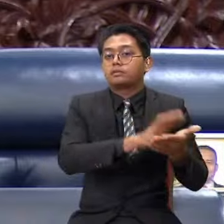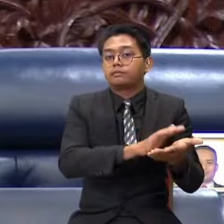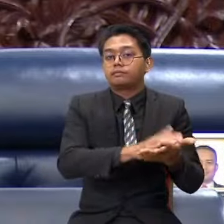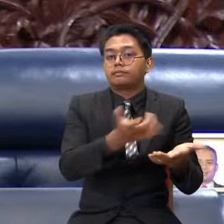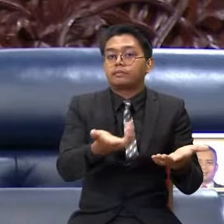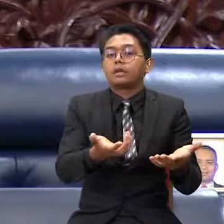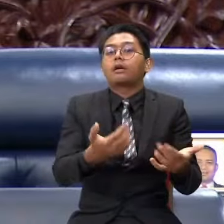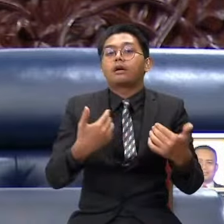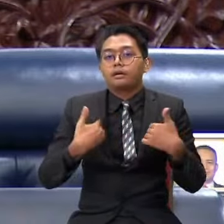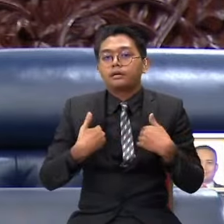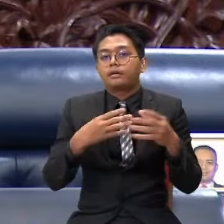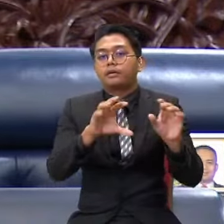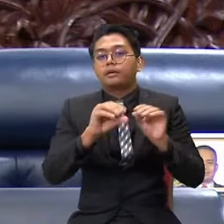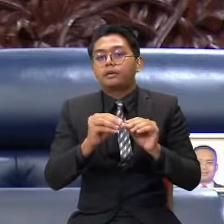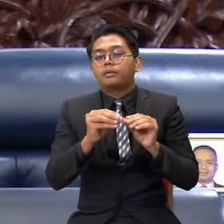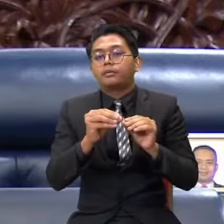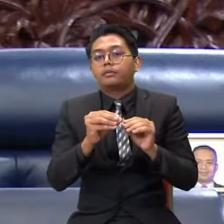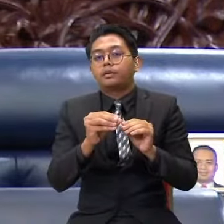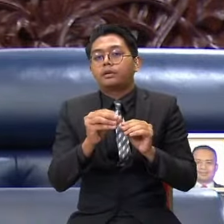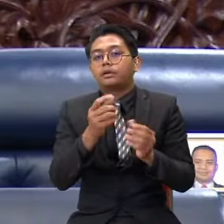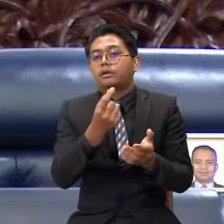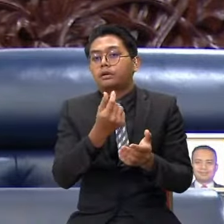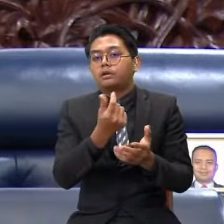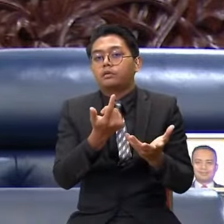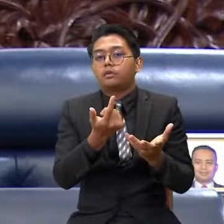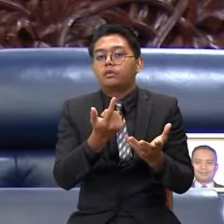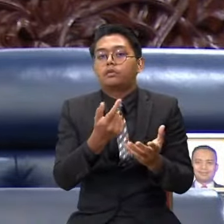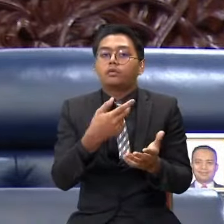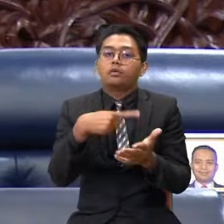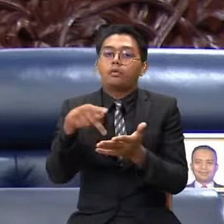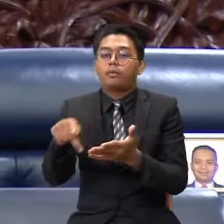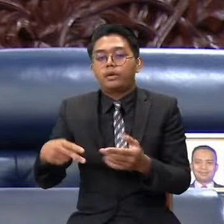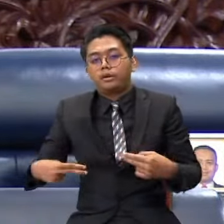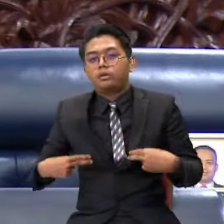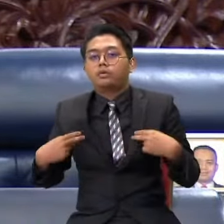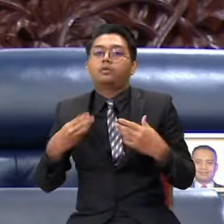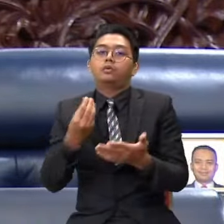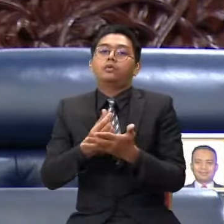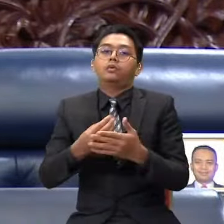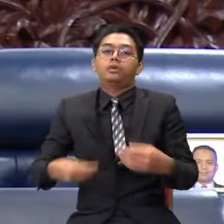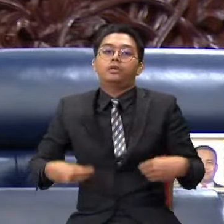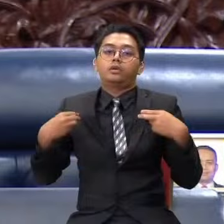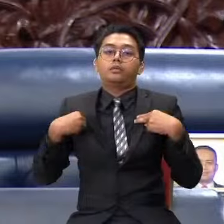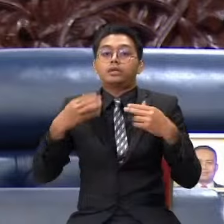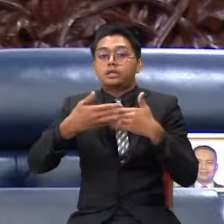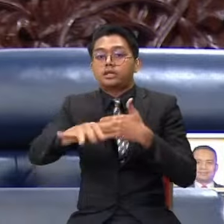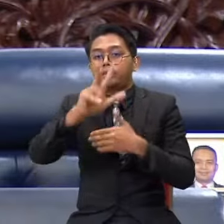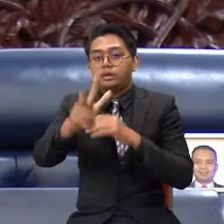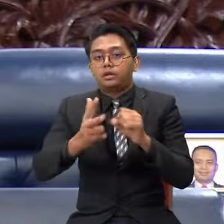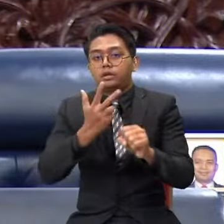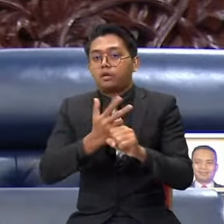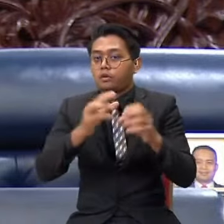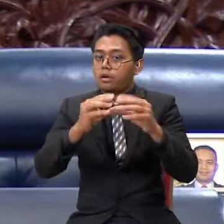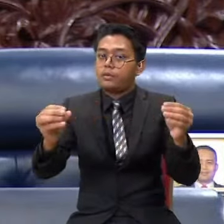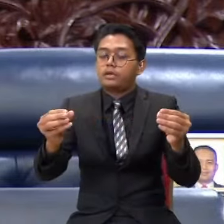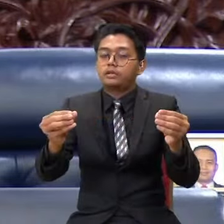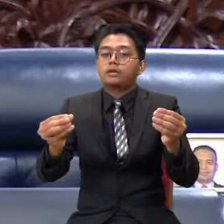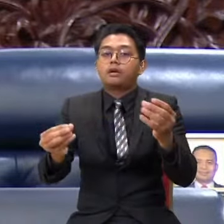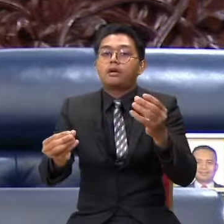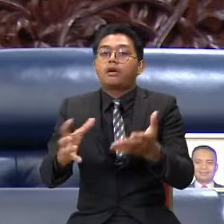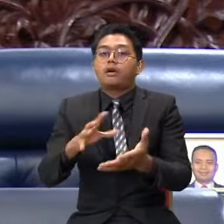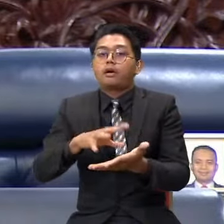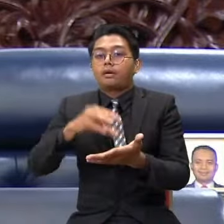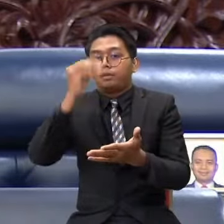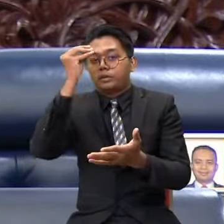mereka juga dapat duit untuk menampung kos Sewa kos hidup dan selepas 3 tahun mereka Habis belajar mereka dapat